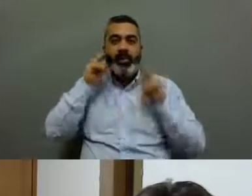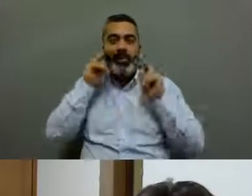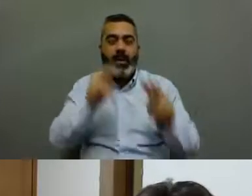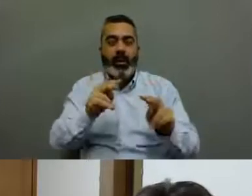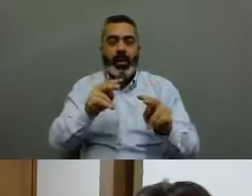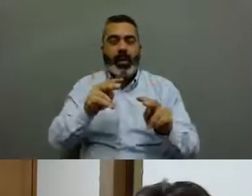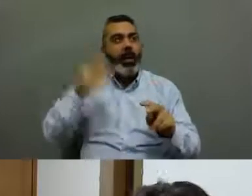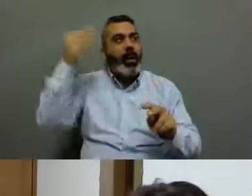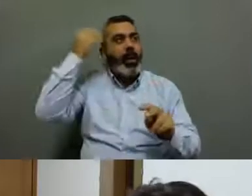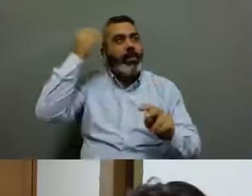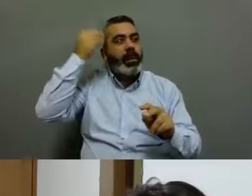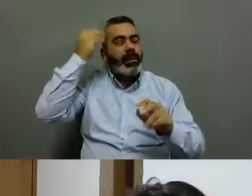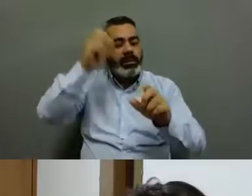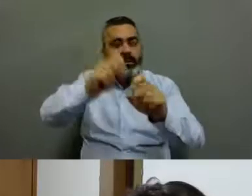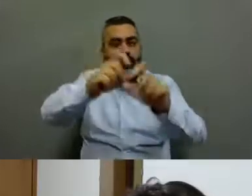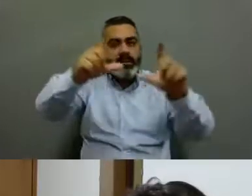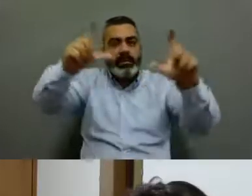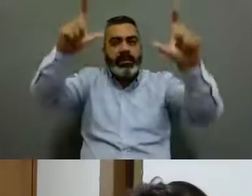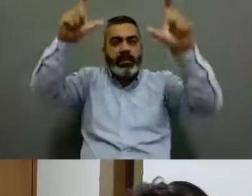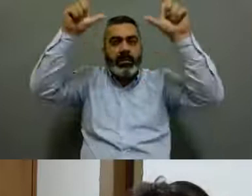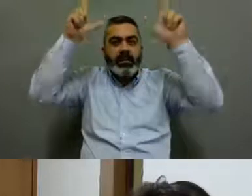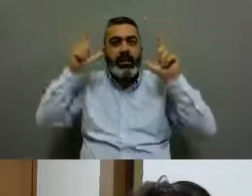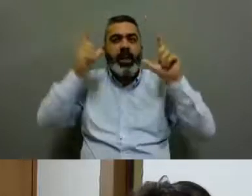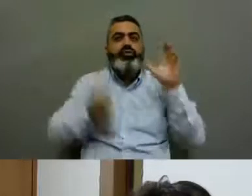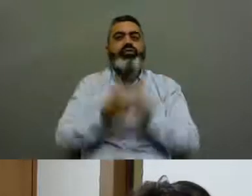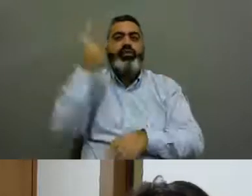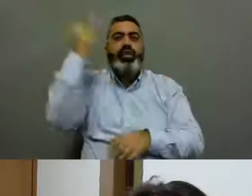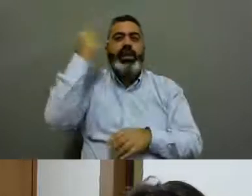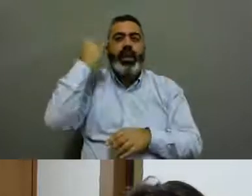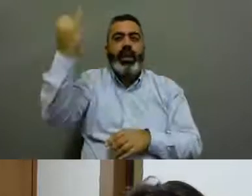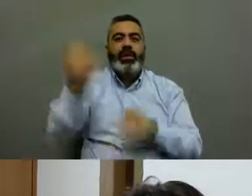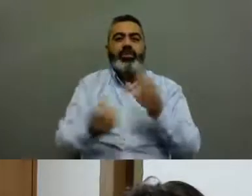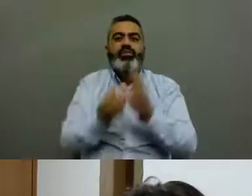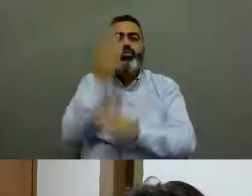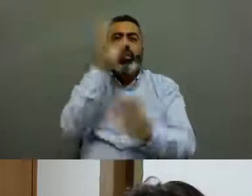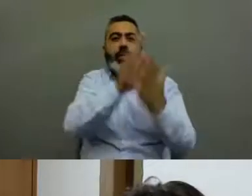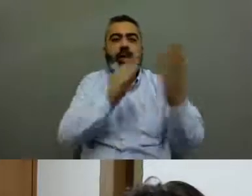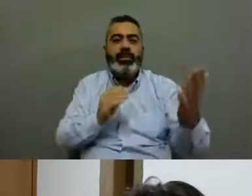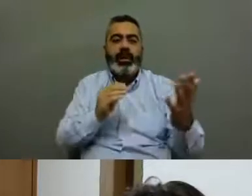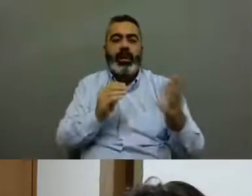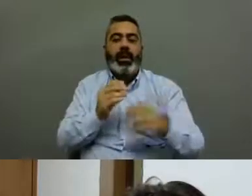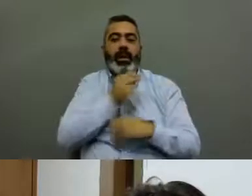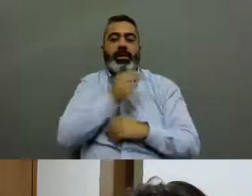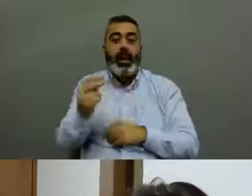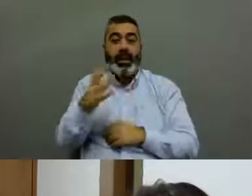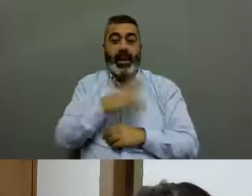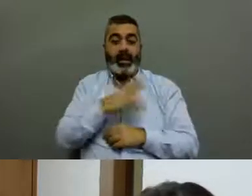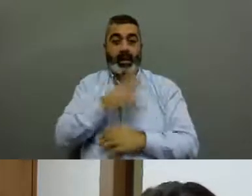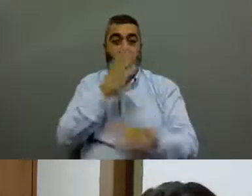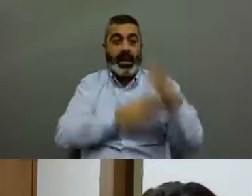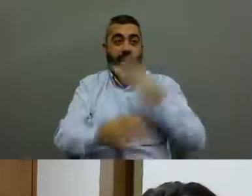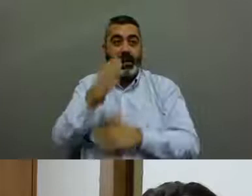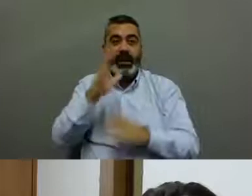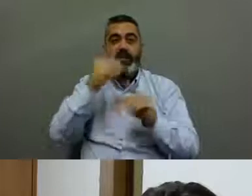να εσωτερικεύσω ιδέες και πρότυπα που είχα αναφορικά με άτομα της